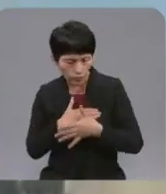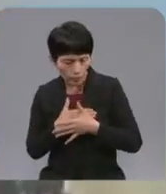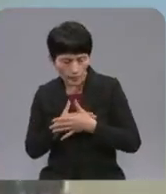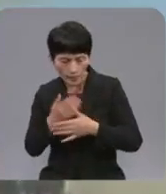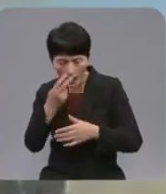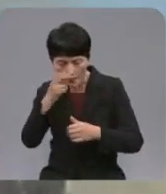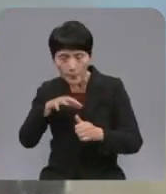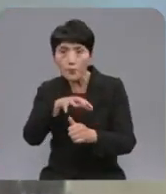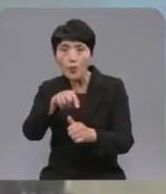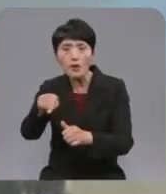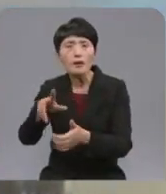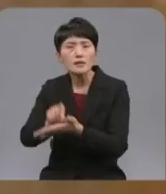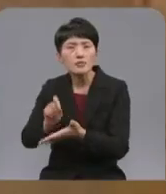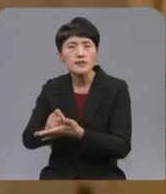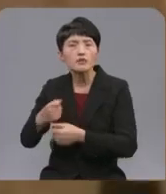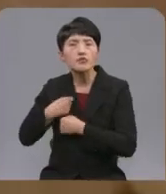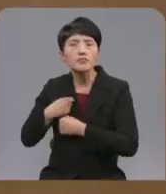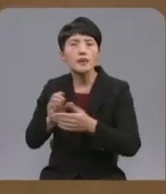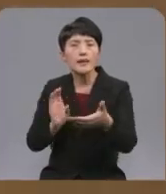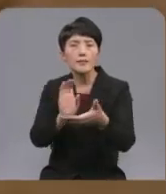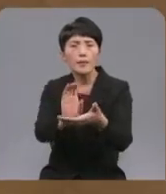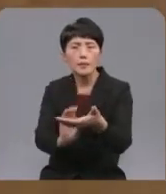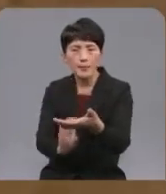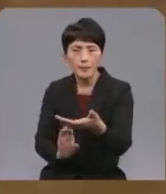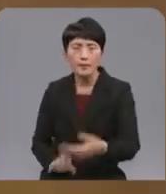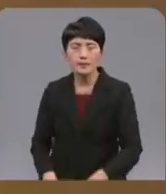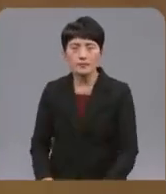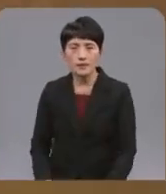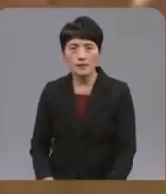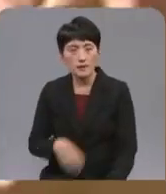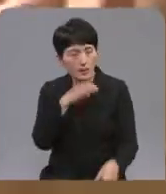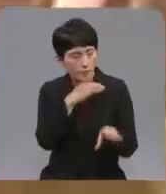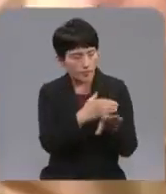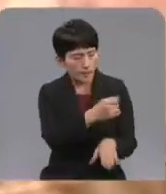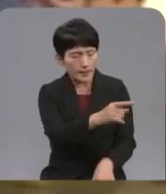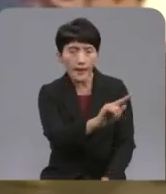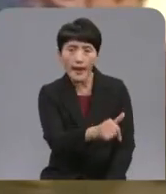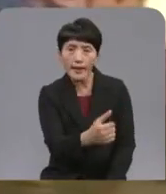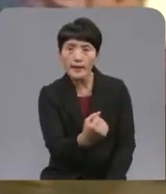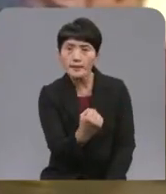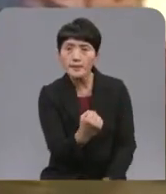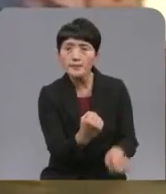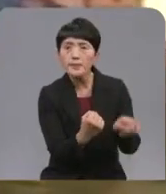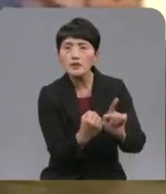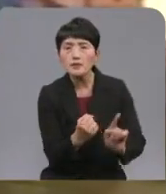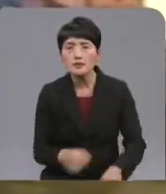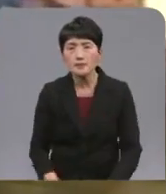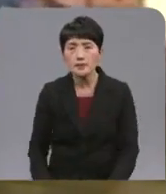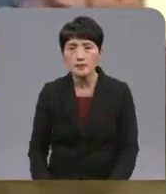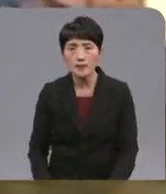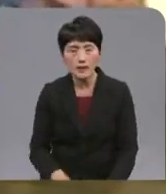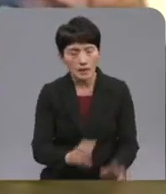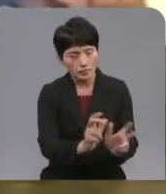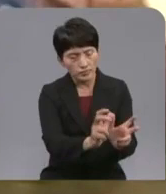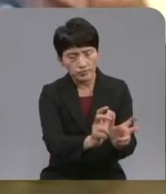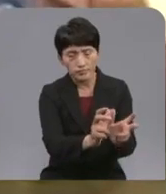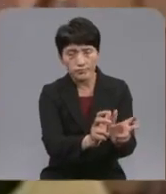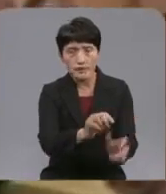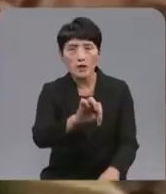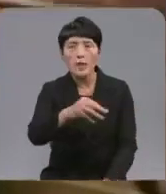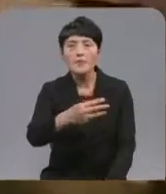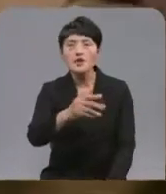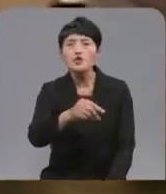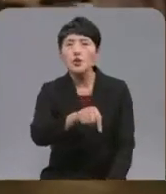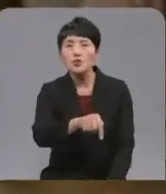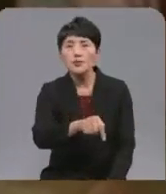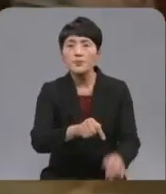次违反919军事协议的内容，删除了2020年白皮书中提到的919军事协议。国防部